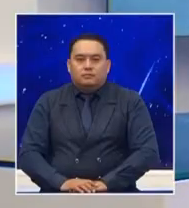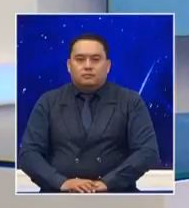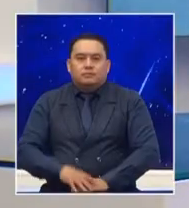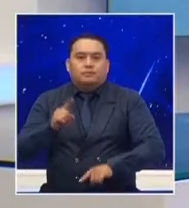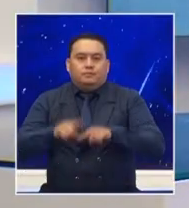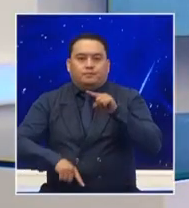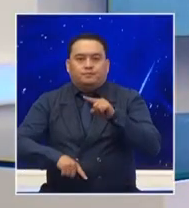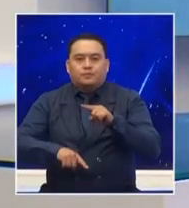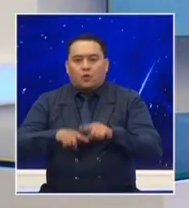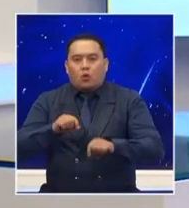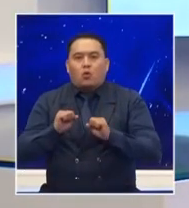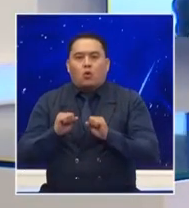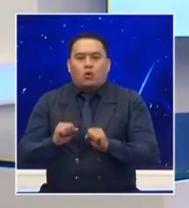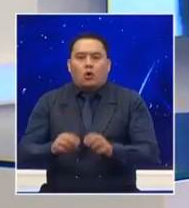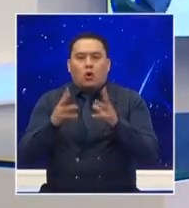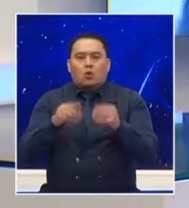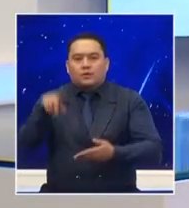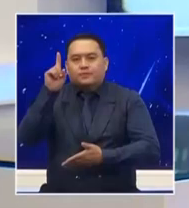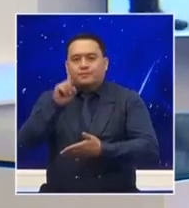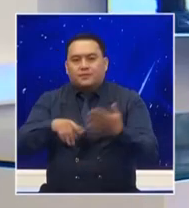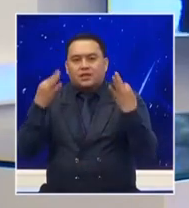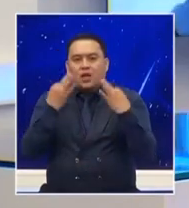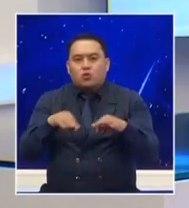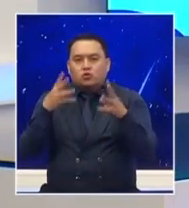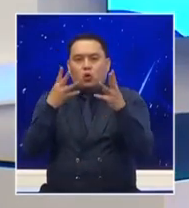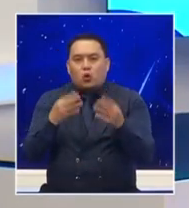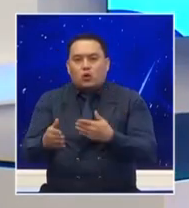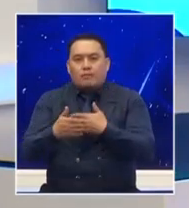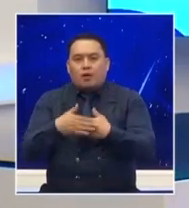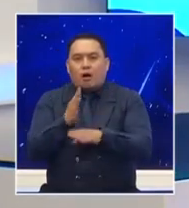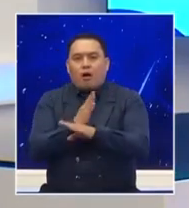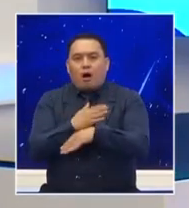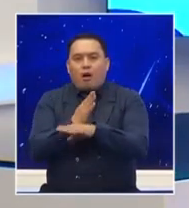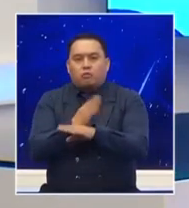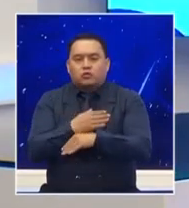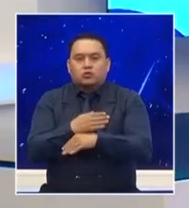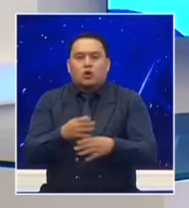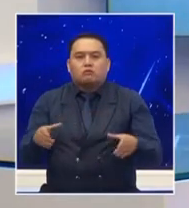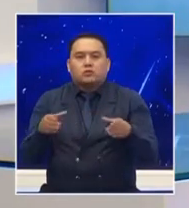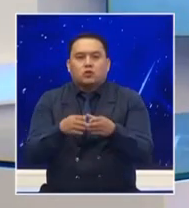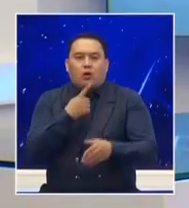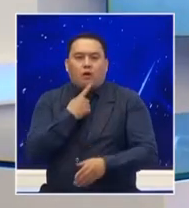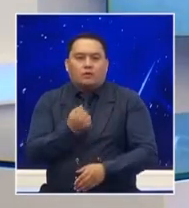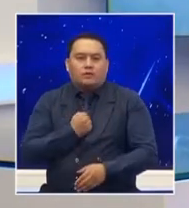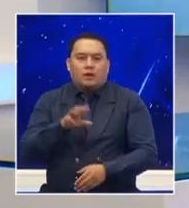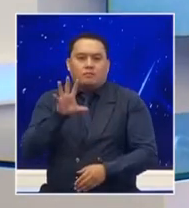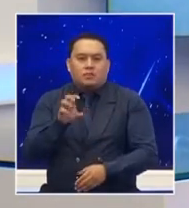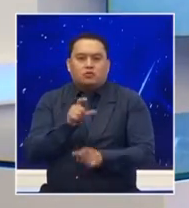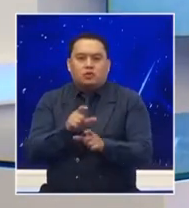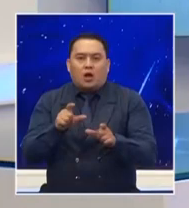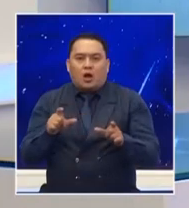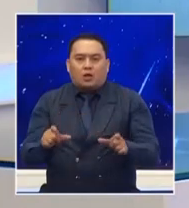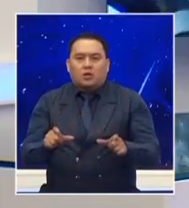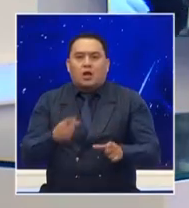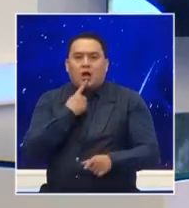Отан қорға адал бол, ел сенімін ақта. Тәуелсіздік күні қарсаңында Қапшағай десанттық шабуылдау бригадасында 500-ге жуық борышын